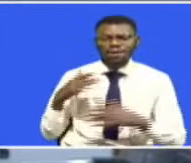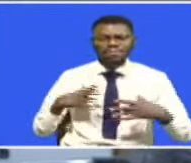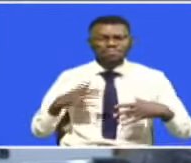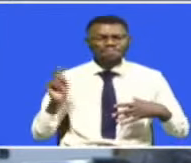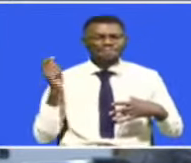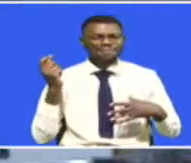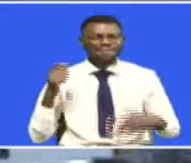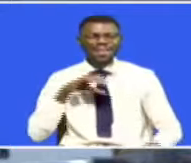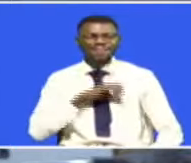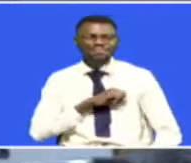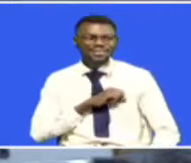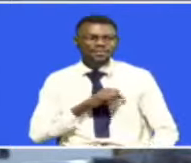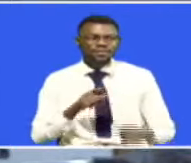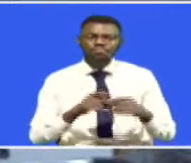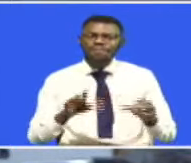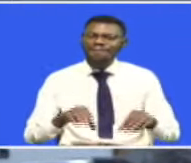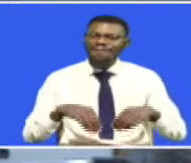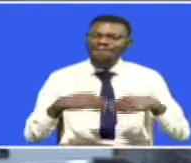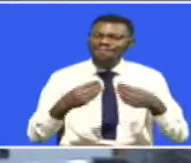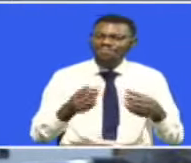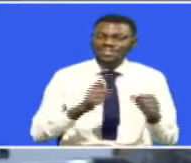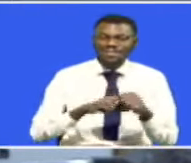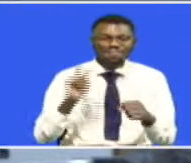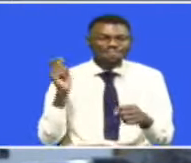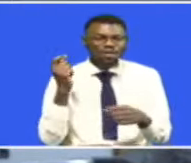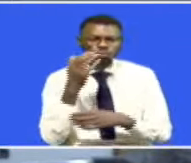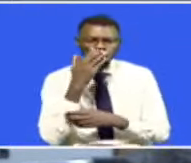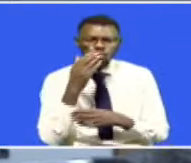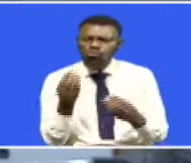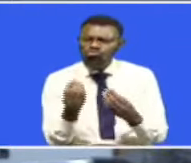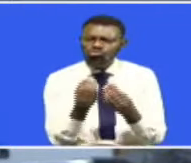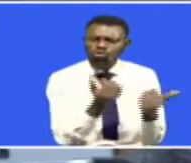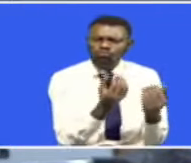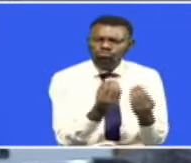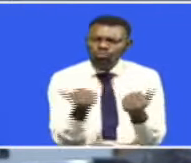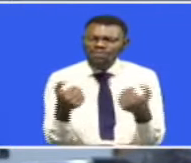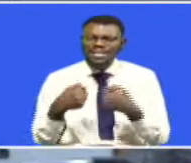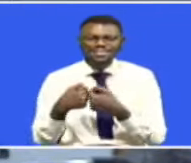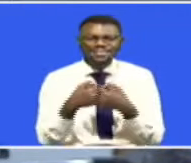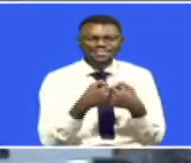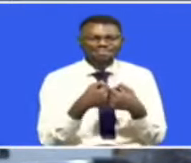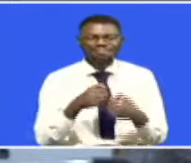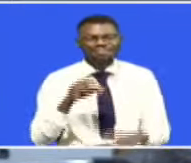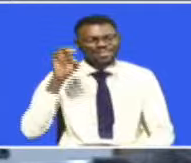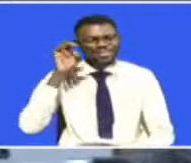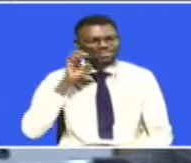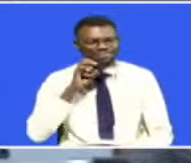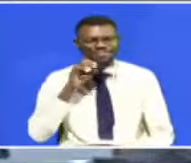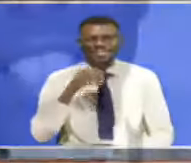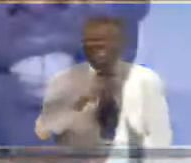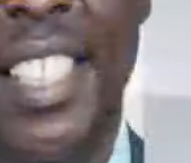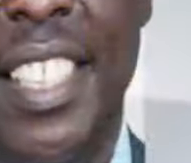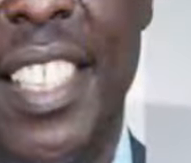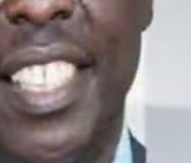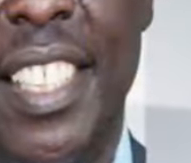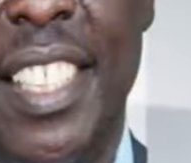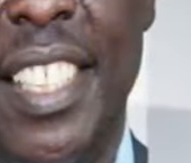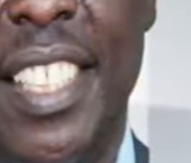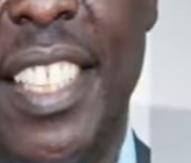subra na kumpa muda Rais William Ruto nafasi kutatua changamoto zao. Elvis Koskei na maelezo zaidi.